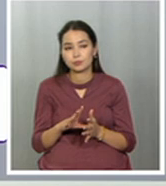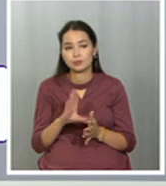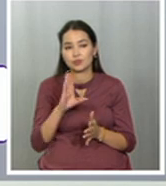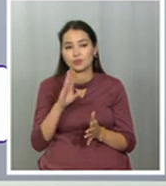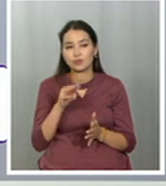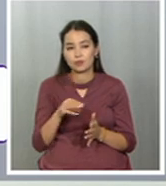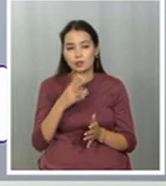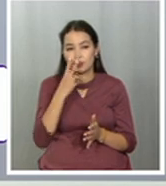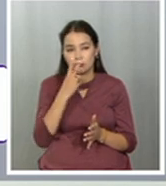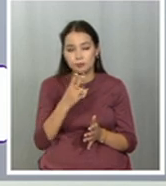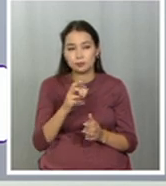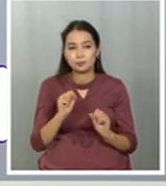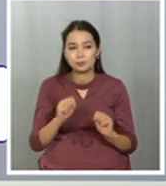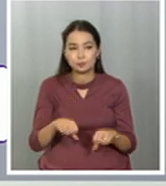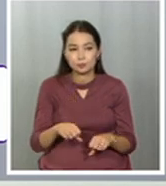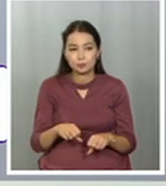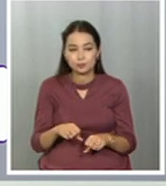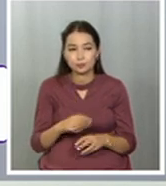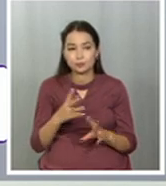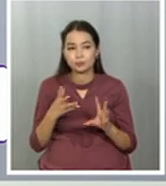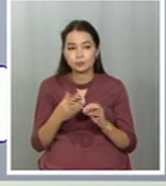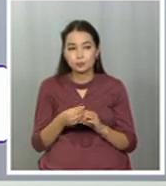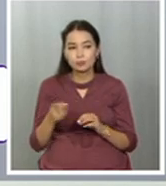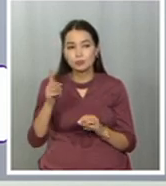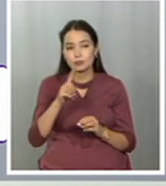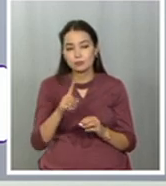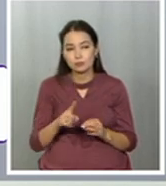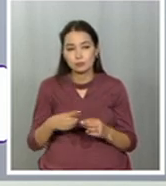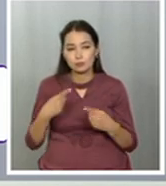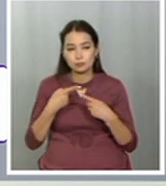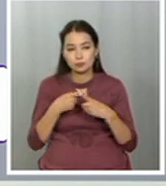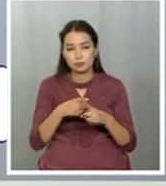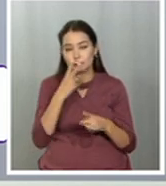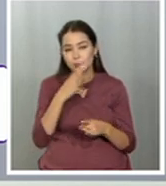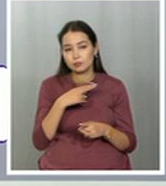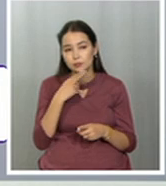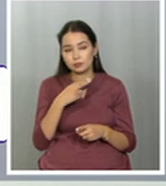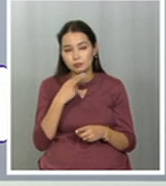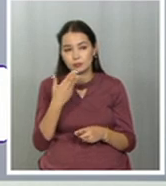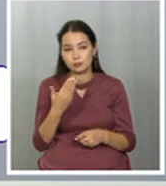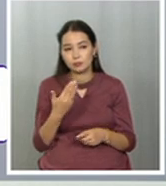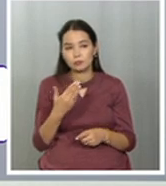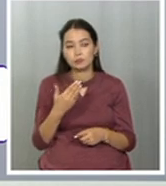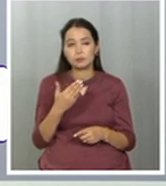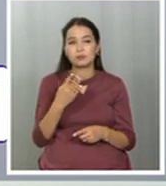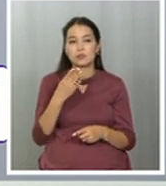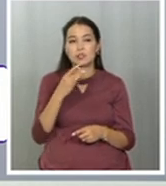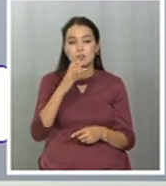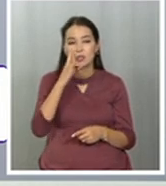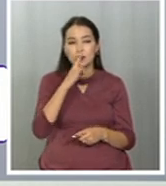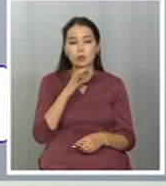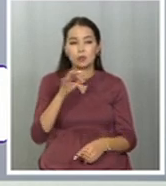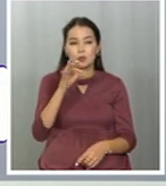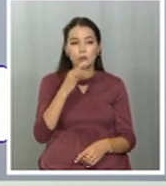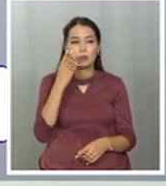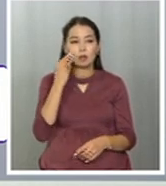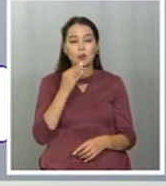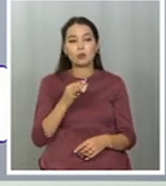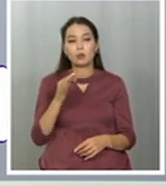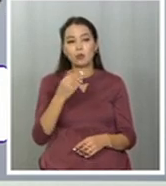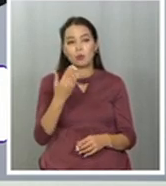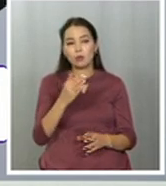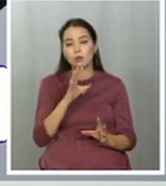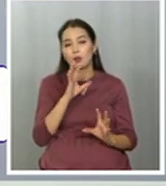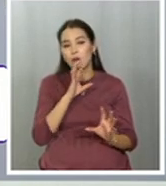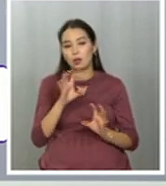көбейтуге болады. Және мына схемаға назар аударатын болсақ, Шығыс Қазақстан арқылы Алматы облысын электр энергиясымен қамтамасыз етуімізге болады.